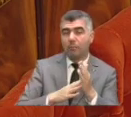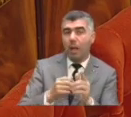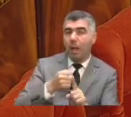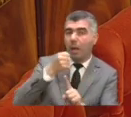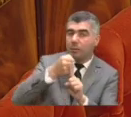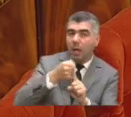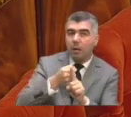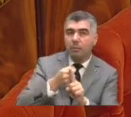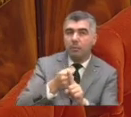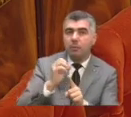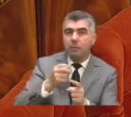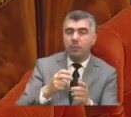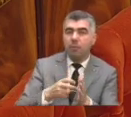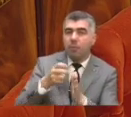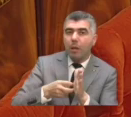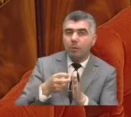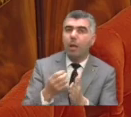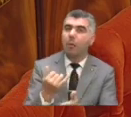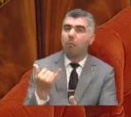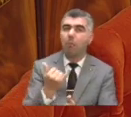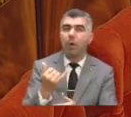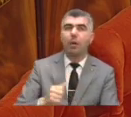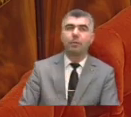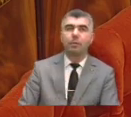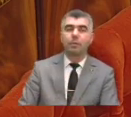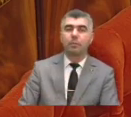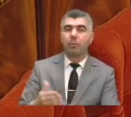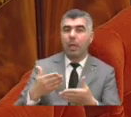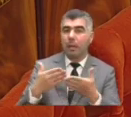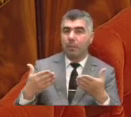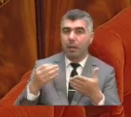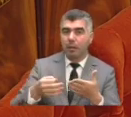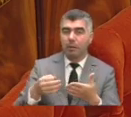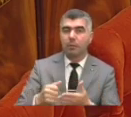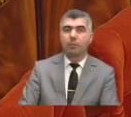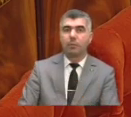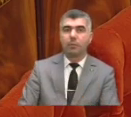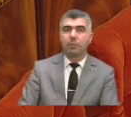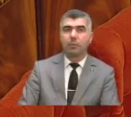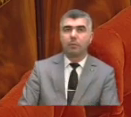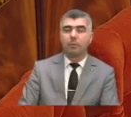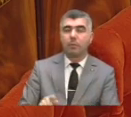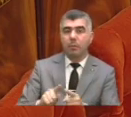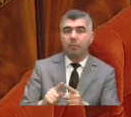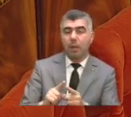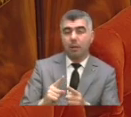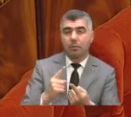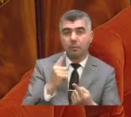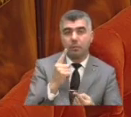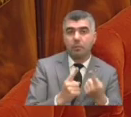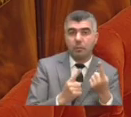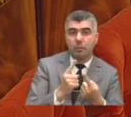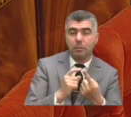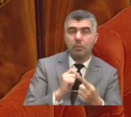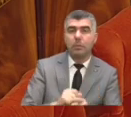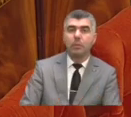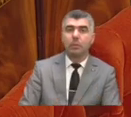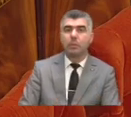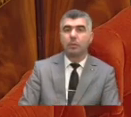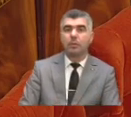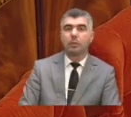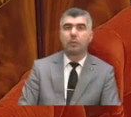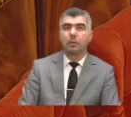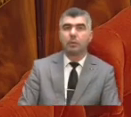المجال هذا بالضبط هي استثمارات مهمة وكبيرة وبواحد الحد أدنى من يعني